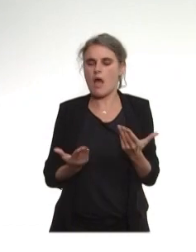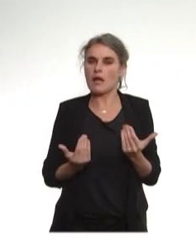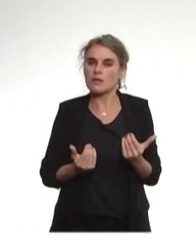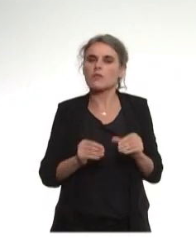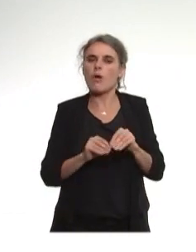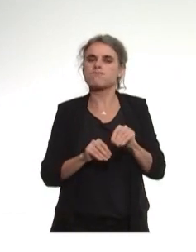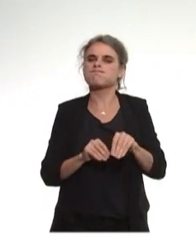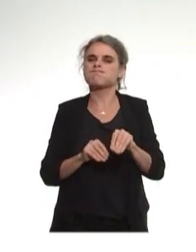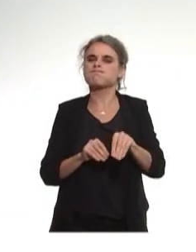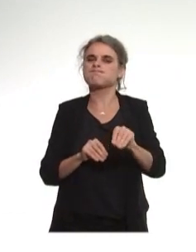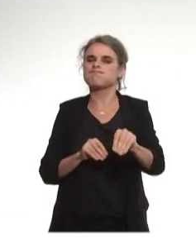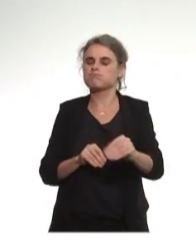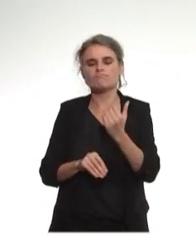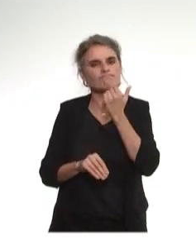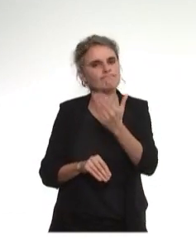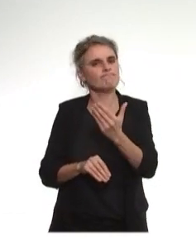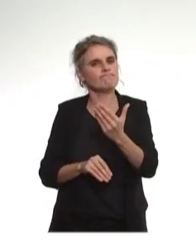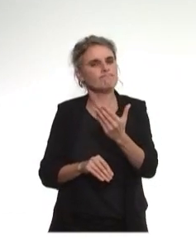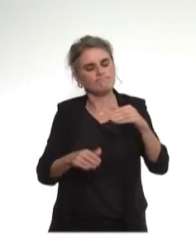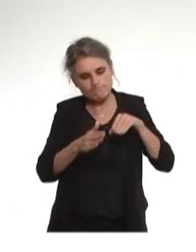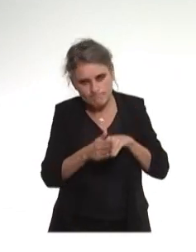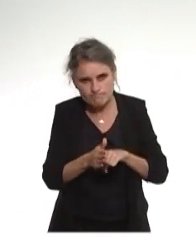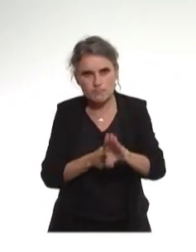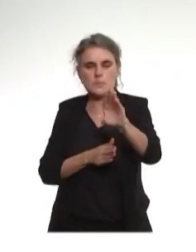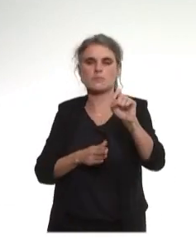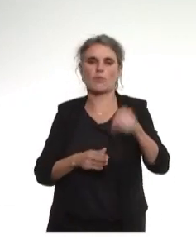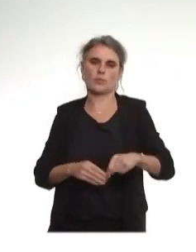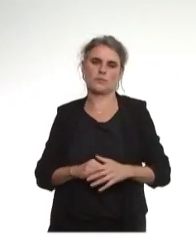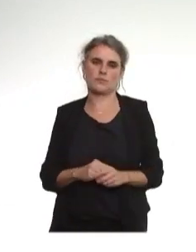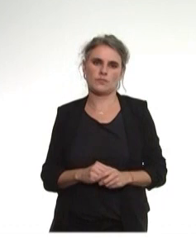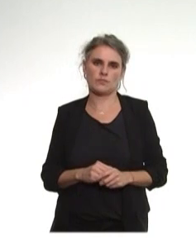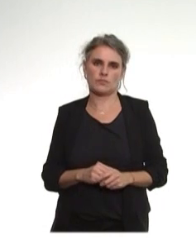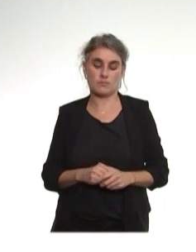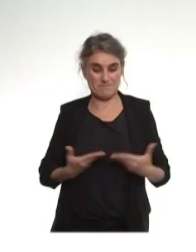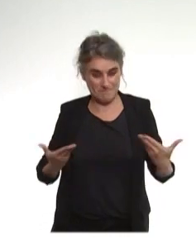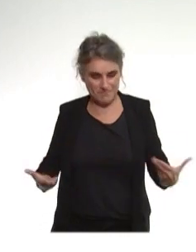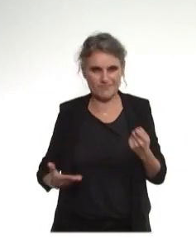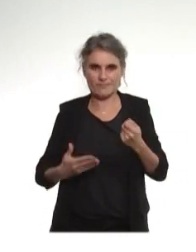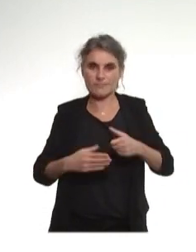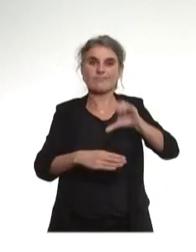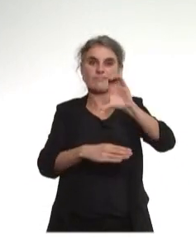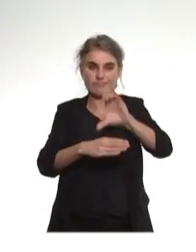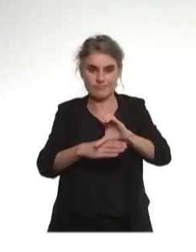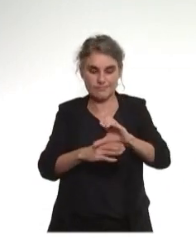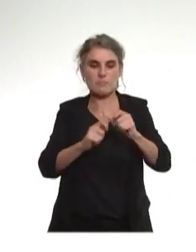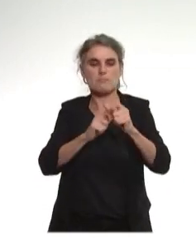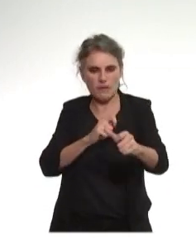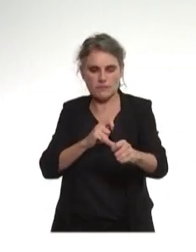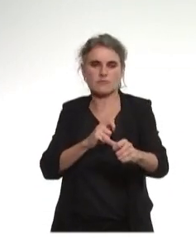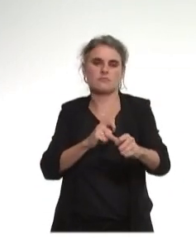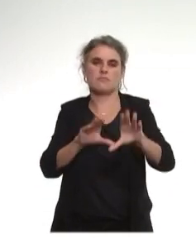pour engager cette relance économique ce sont les investissements de maintenant qui feront les emplois de demain